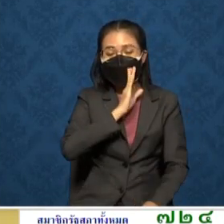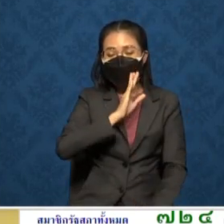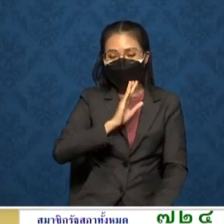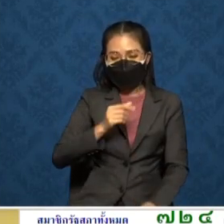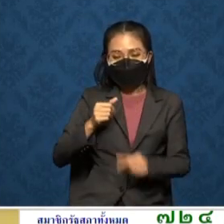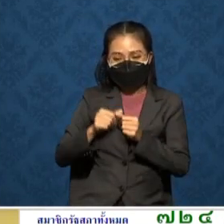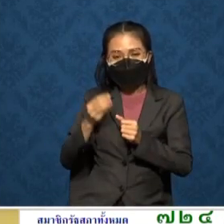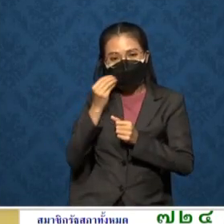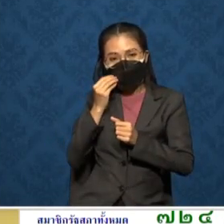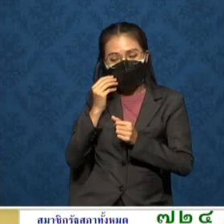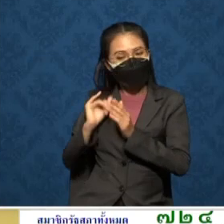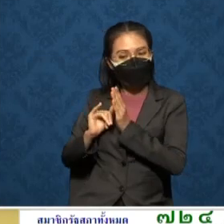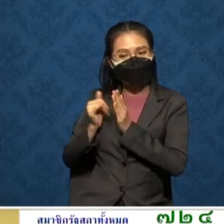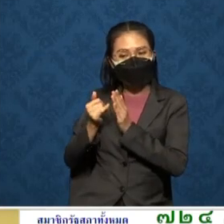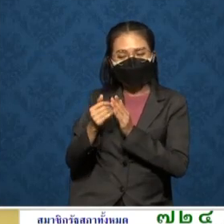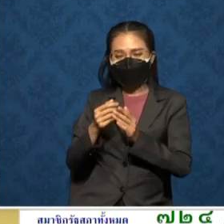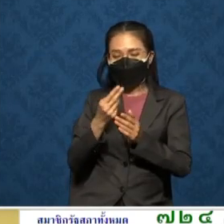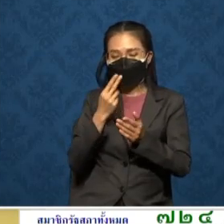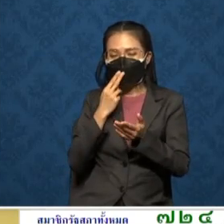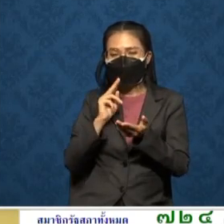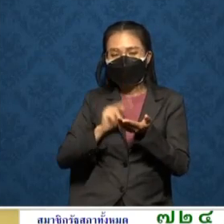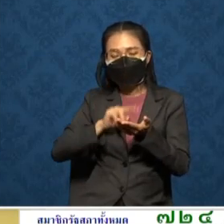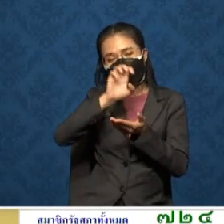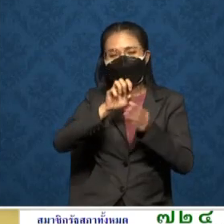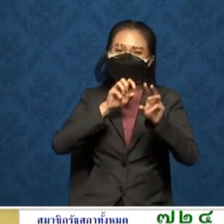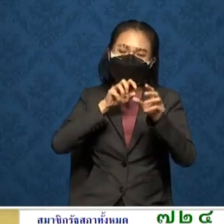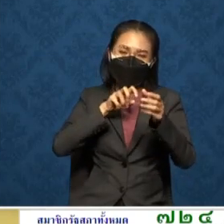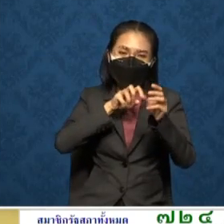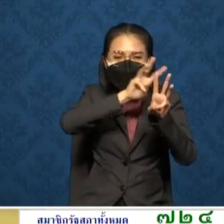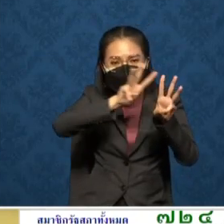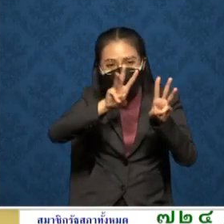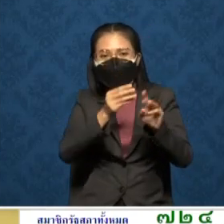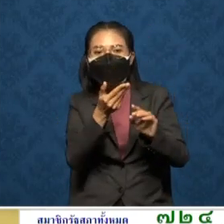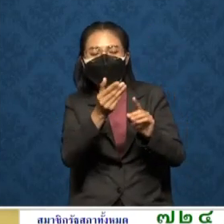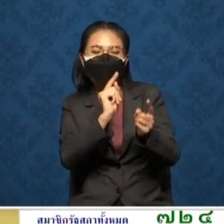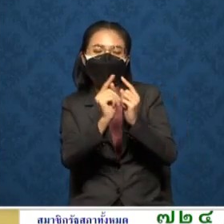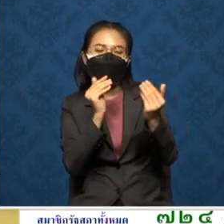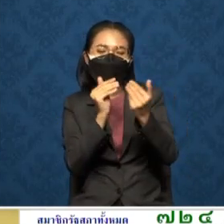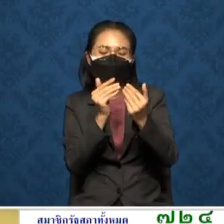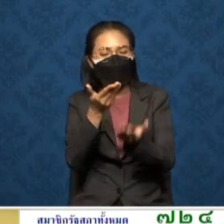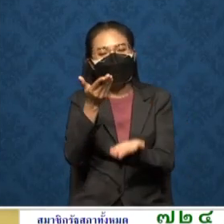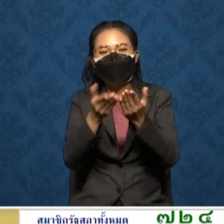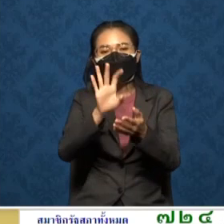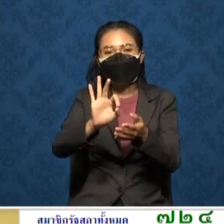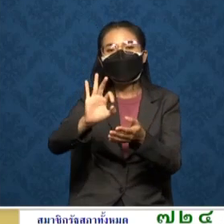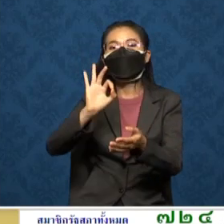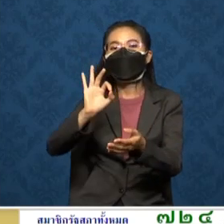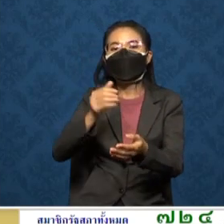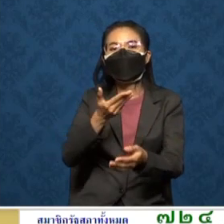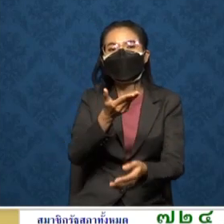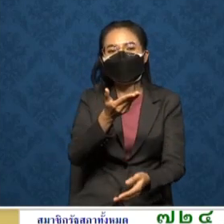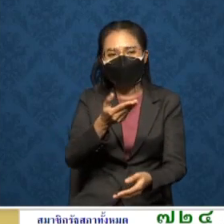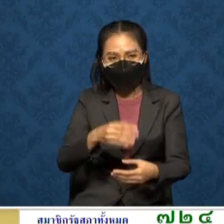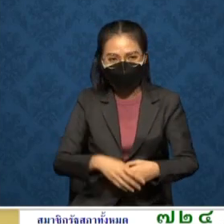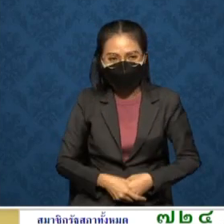ว่าก็สามารถจะติดต่อโดยระบบอิเล็กทรอนิกส์ได้ไอ้อย่างนี้เป็นทางเลือกอย่างที่ท่านสมาชิกสภาได้อภิปราย